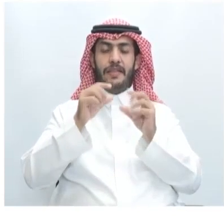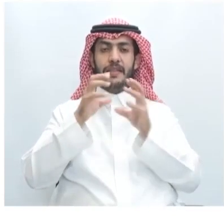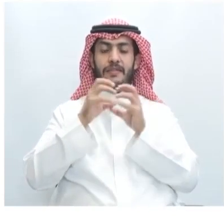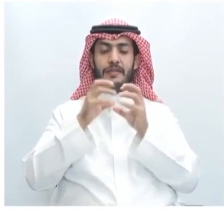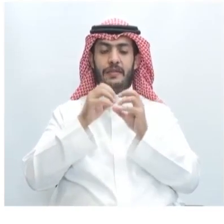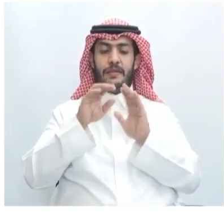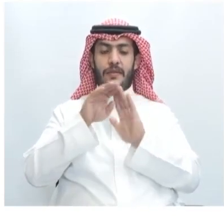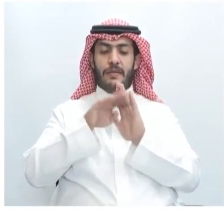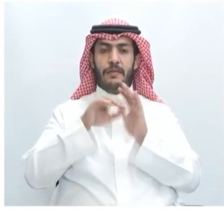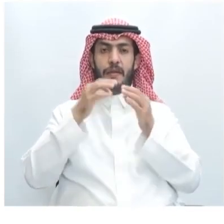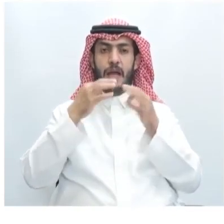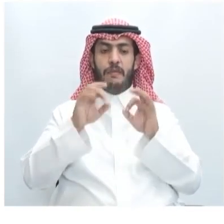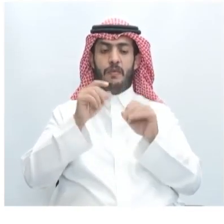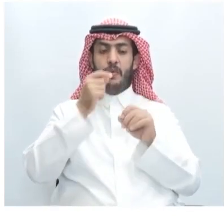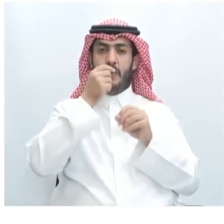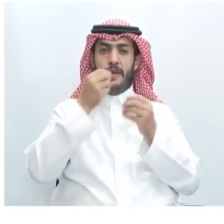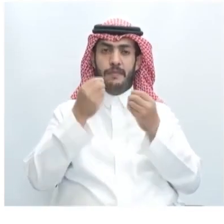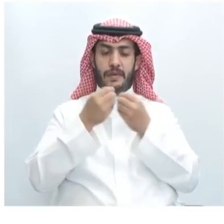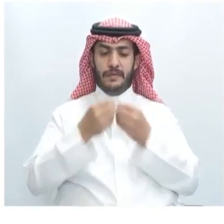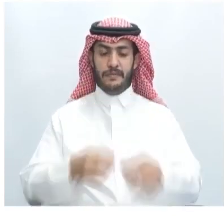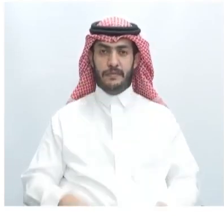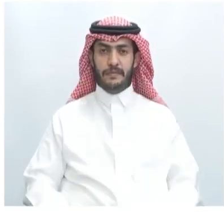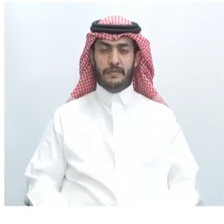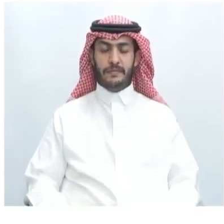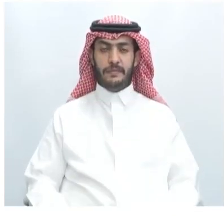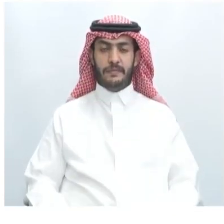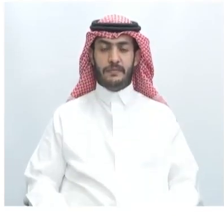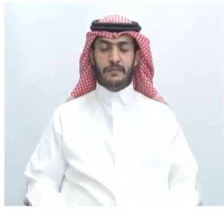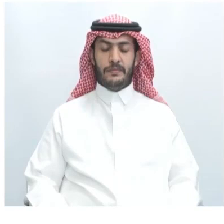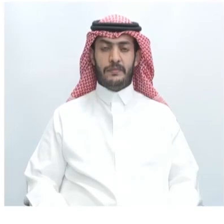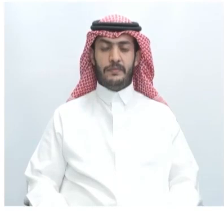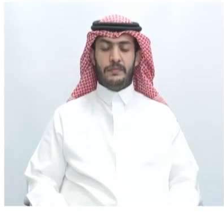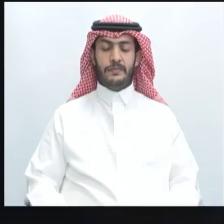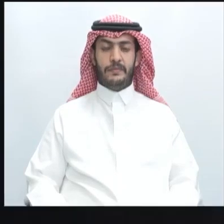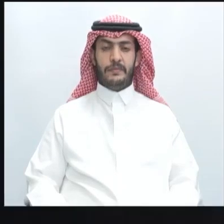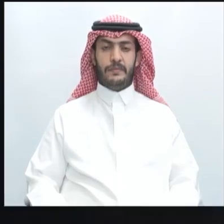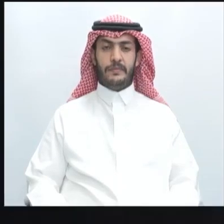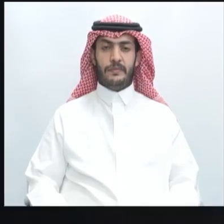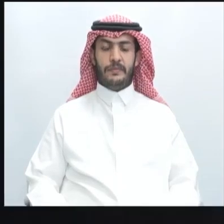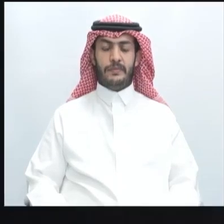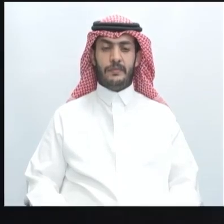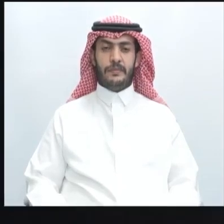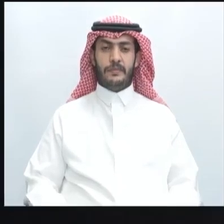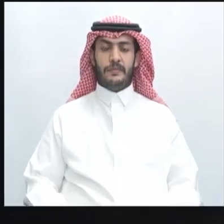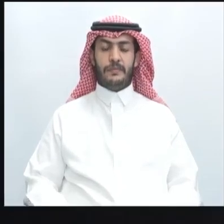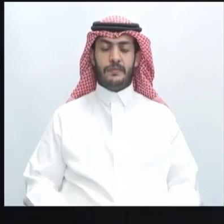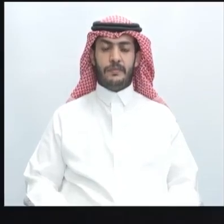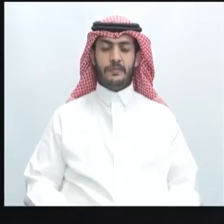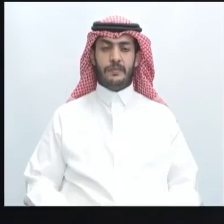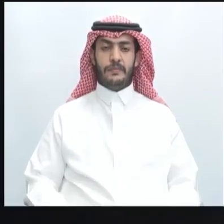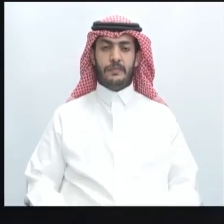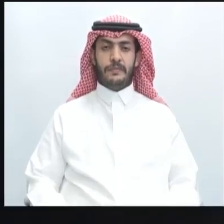التي اتت مجمله في القران الكريم فاذا نقول ان مصادر